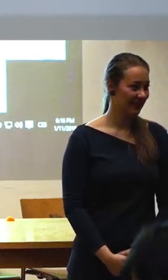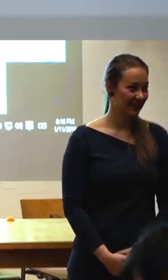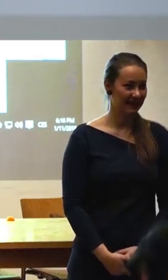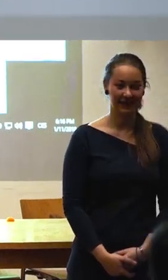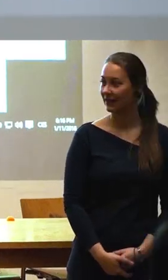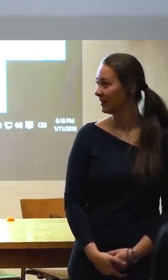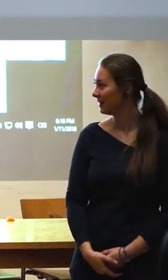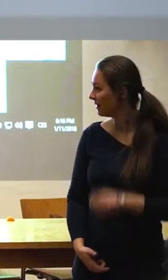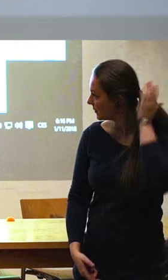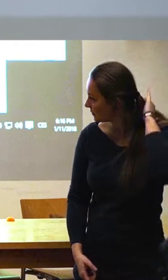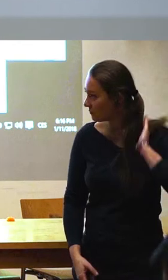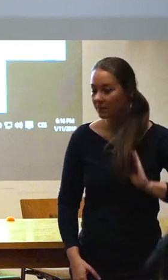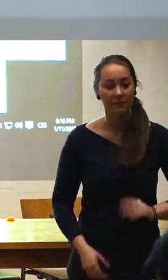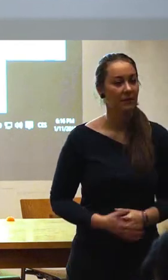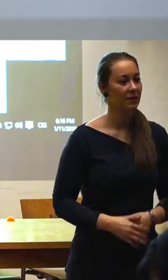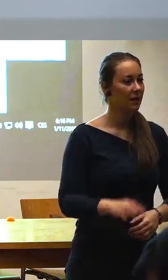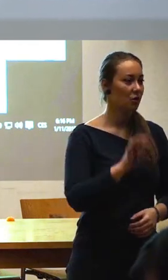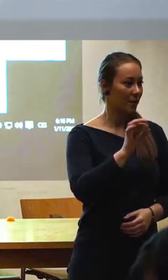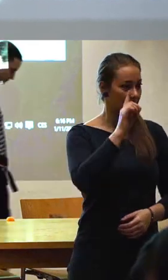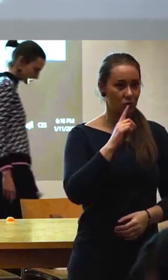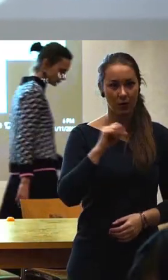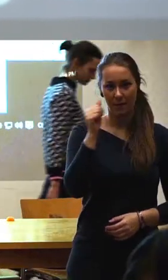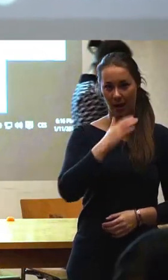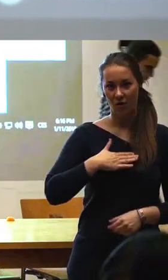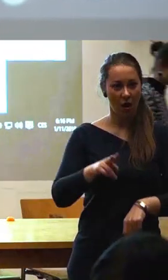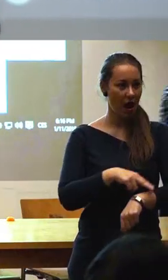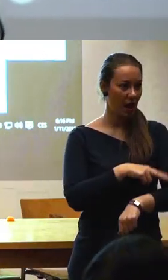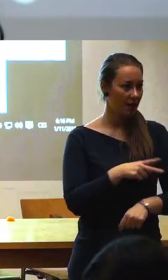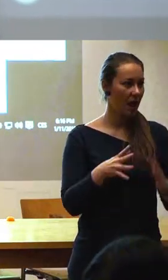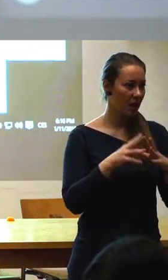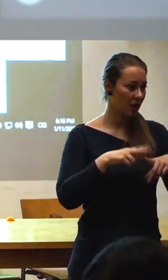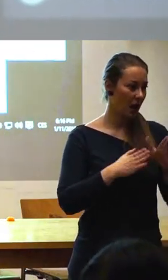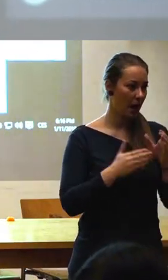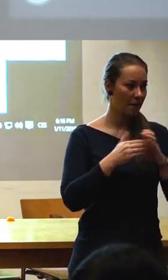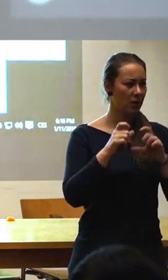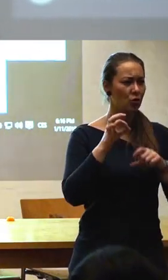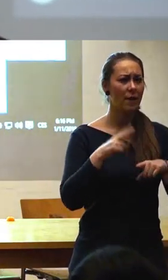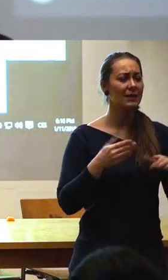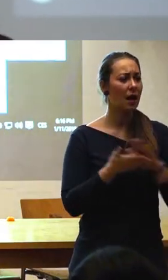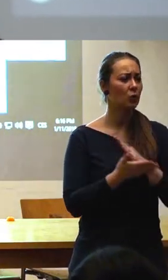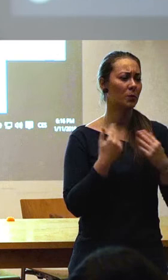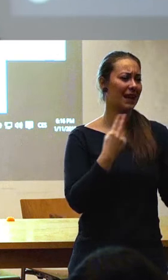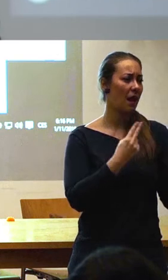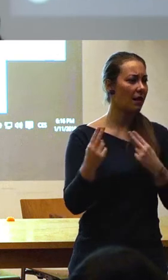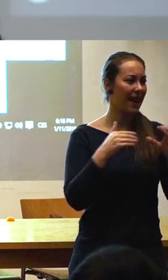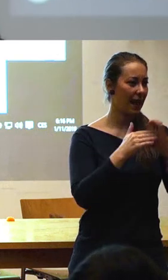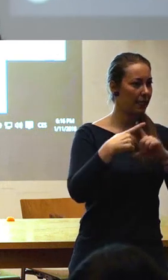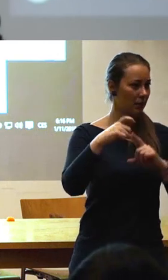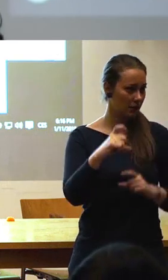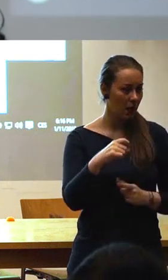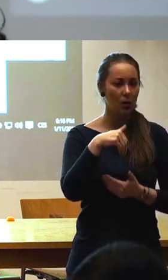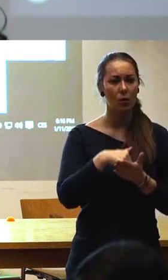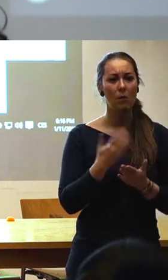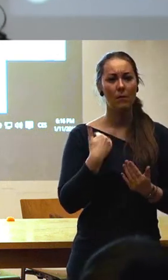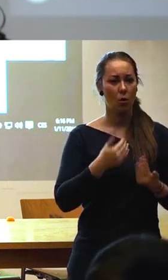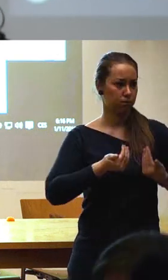Tak jo, tak dobrý večer. Já jsem Anna Remešová, zastupuju tady galerii ETC. Byli jsme sem